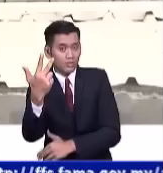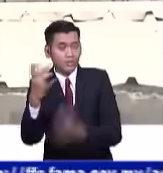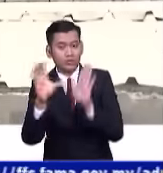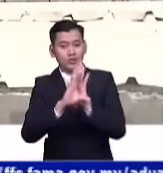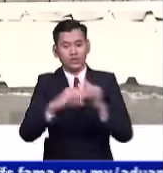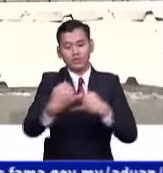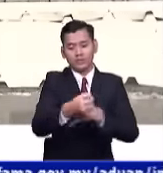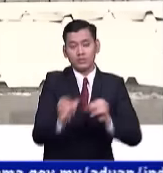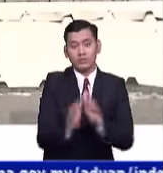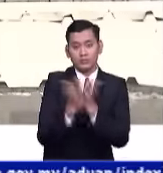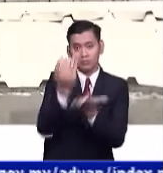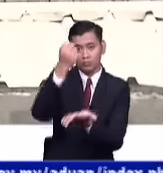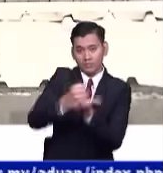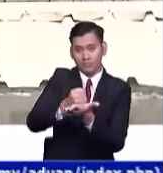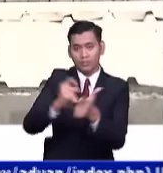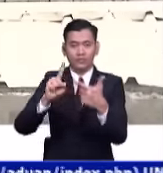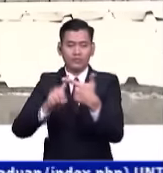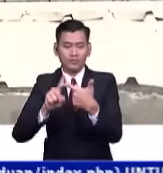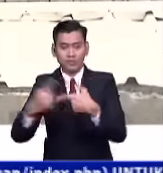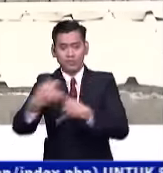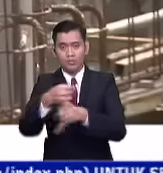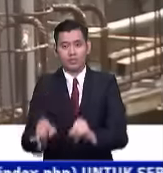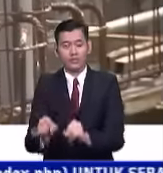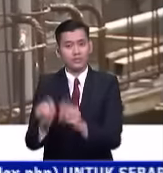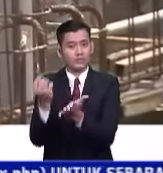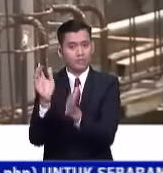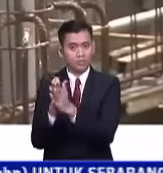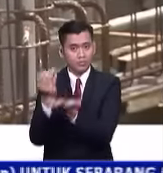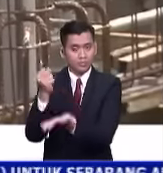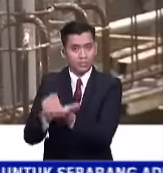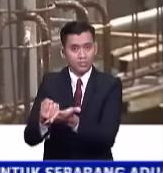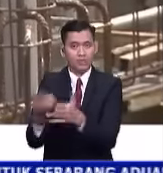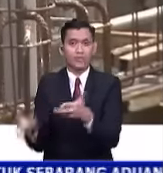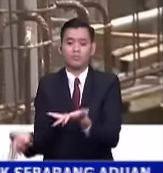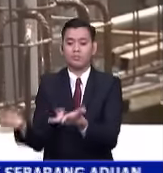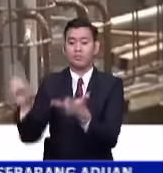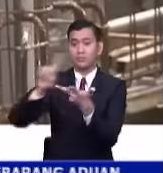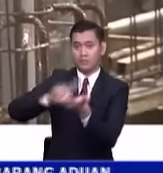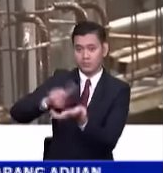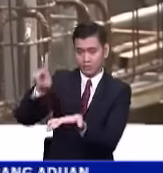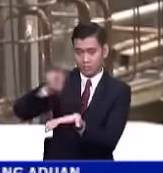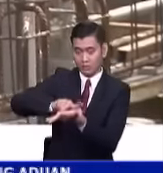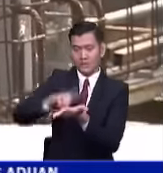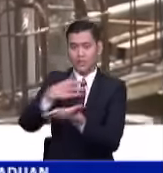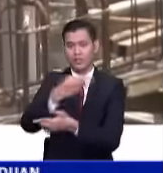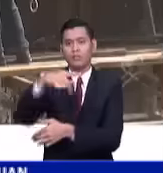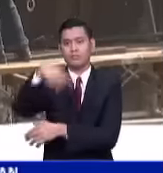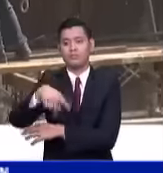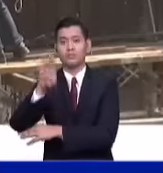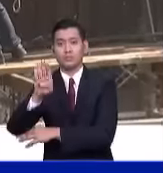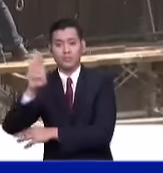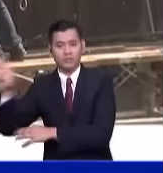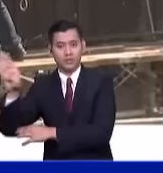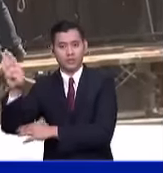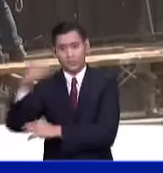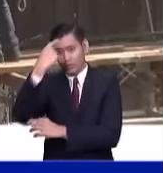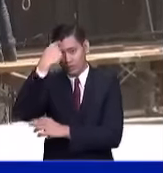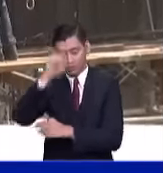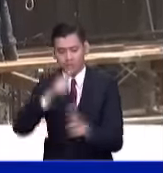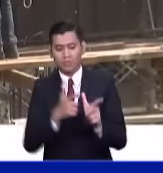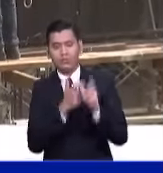Jabatan Pendaftaran Negara, Jabatan Imigresen Malaysia dan Suruhanjaya Tinggi Pertubuhan Bangsa-Bangsa Bersatu bagi